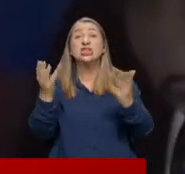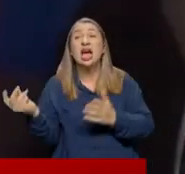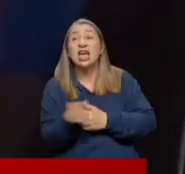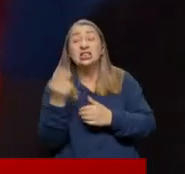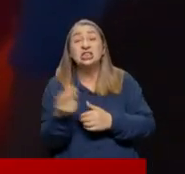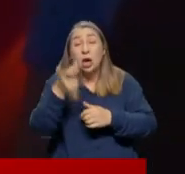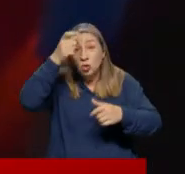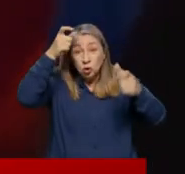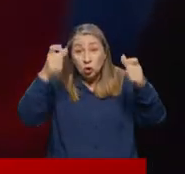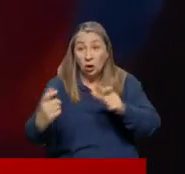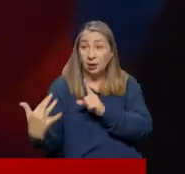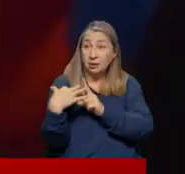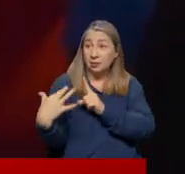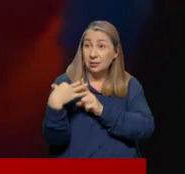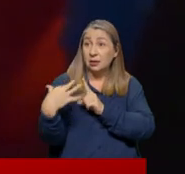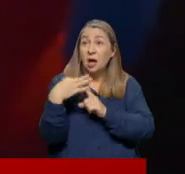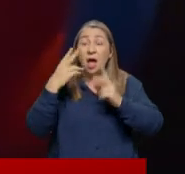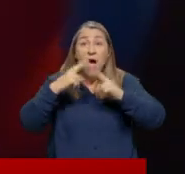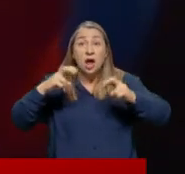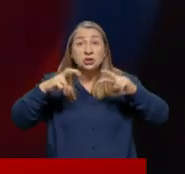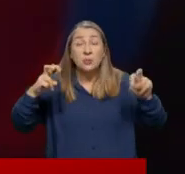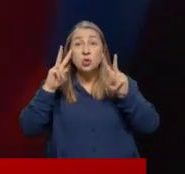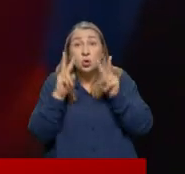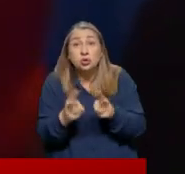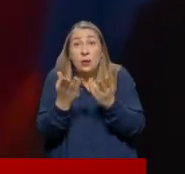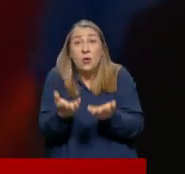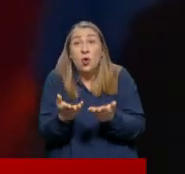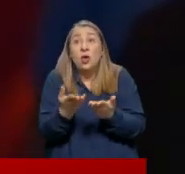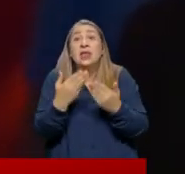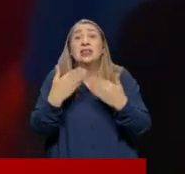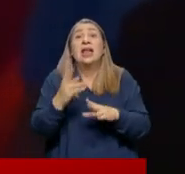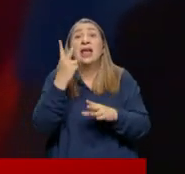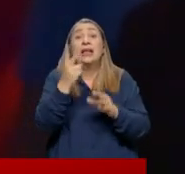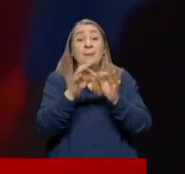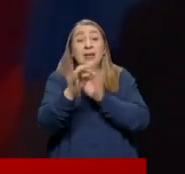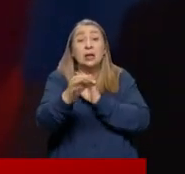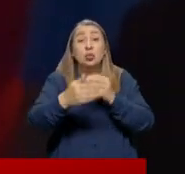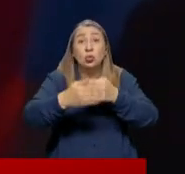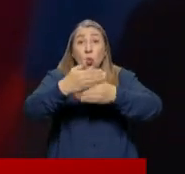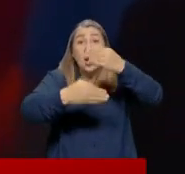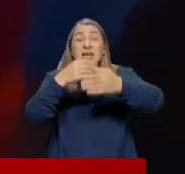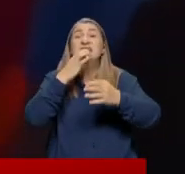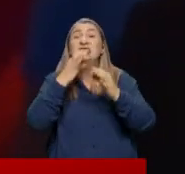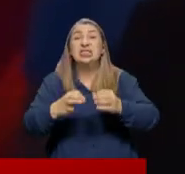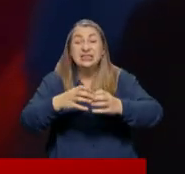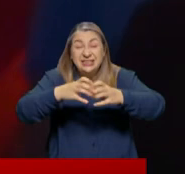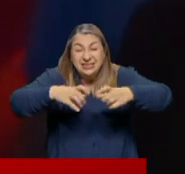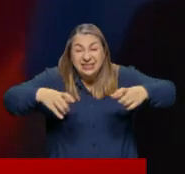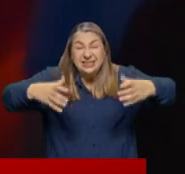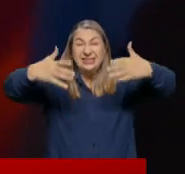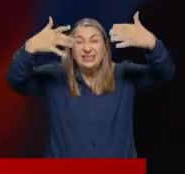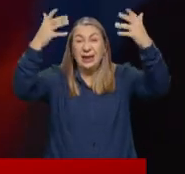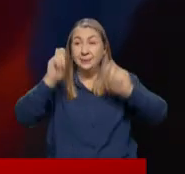açan Türkiye yöneleceğini araştırmalar gösteriyor değil ki metrelik duvar Çin Seddi'ni inşa